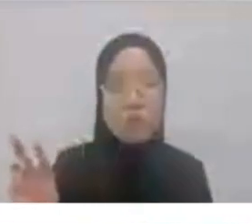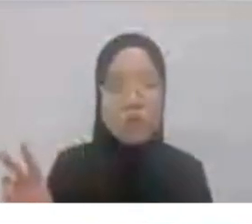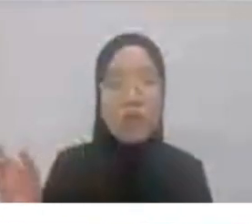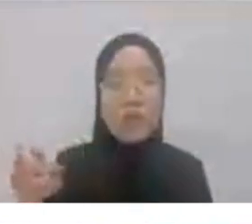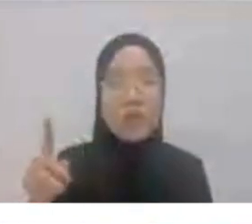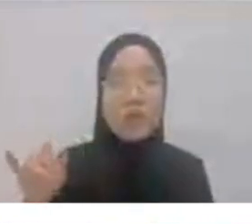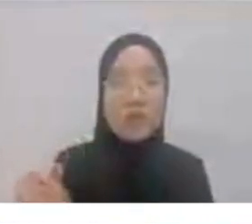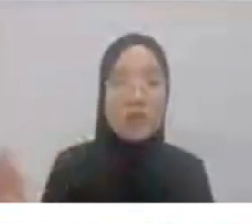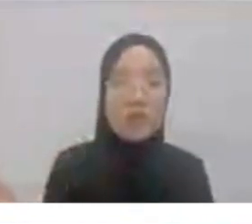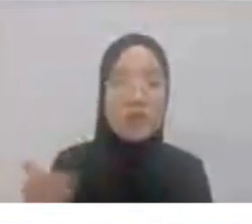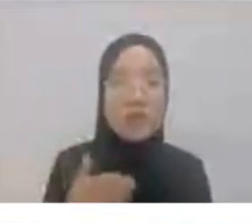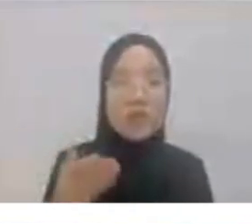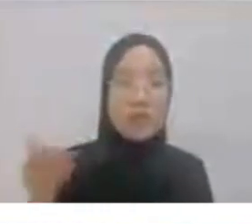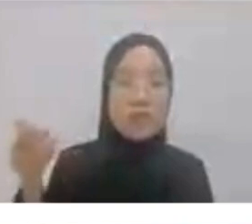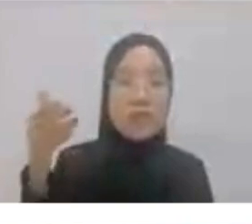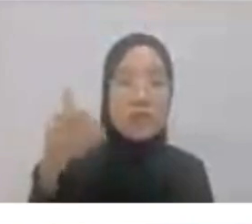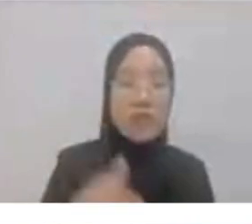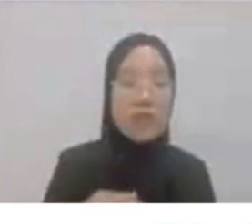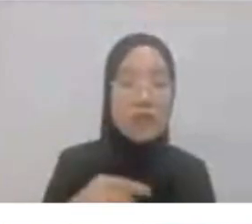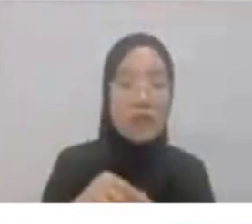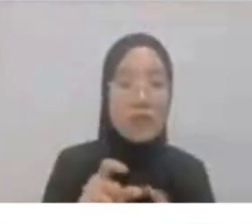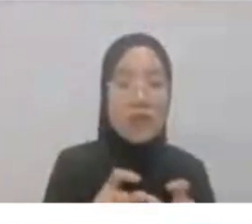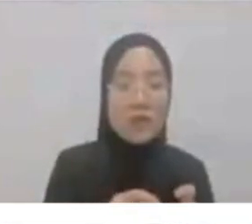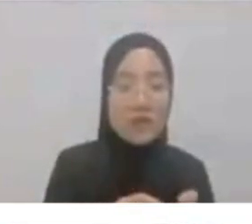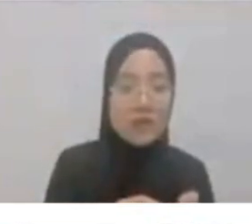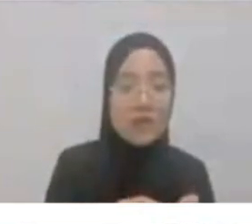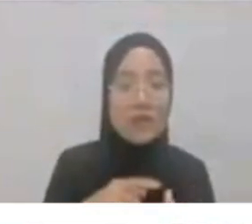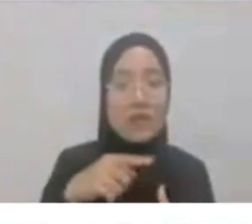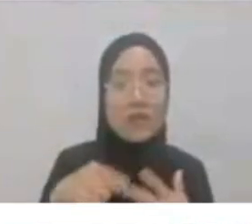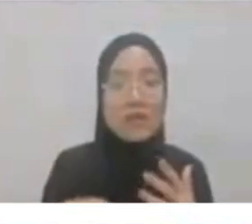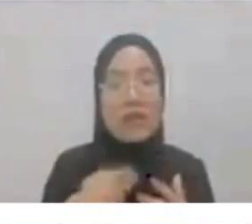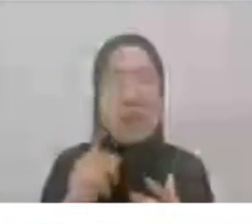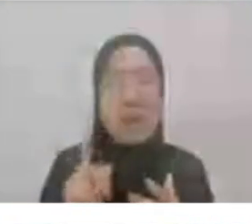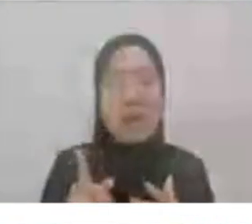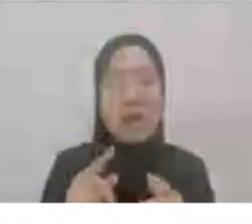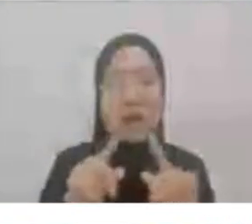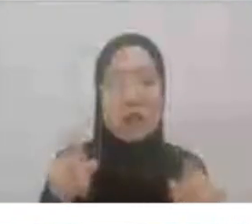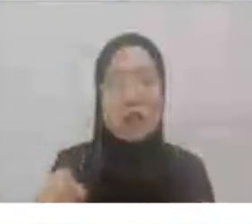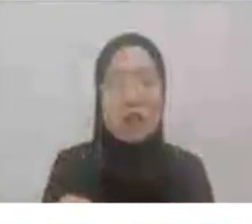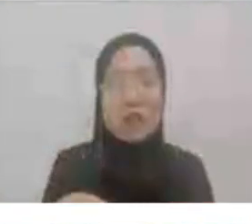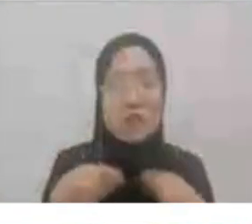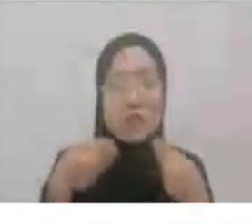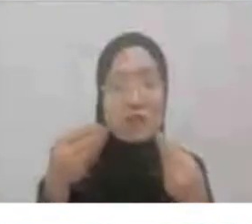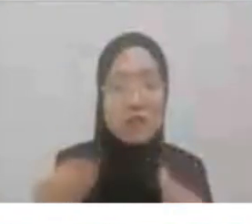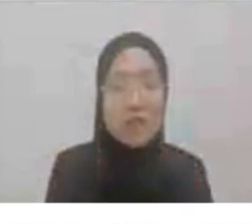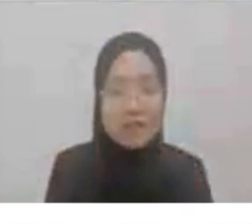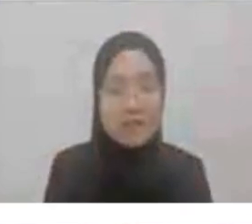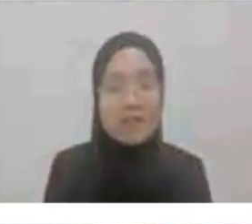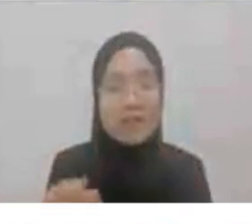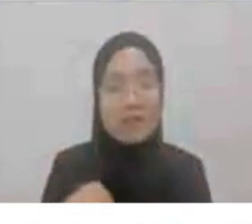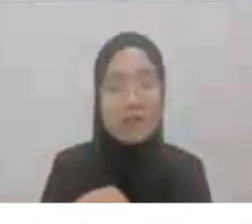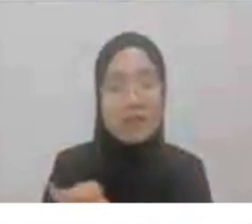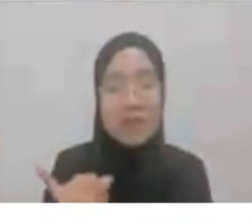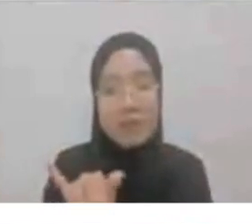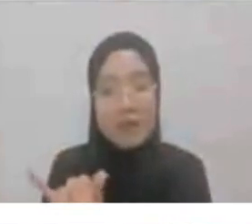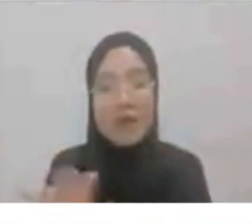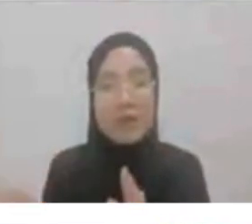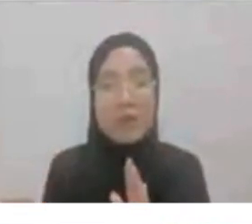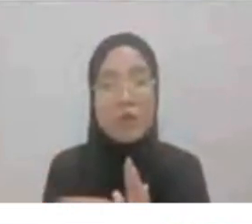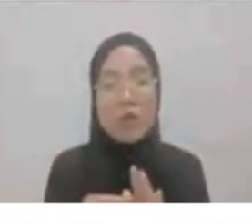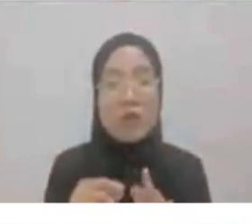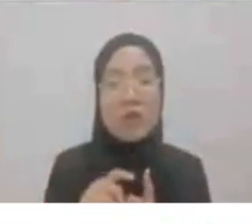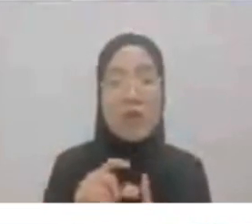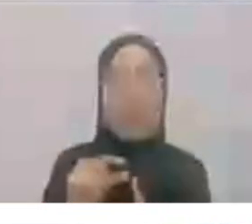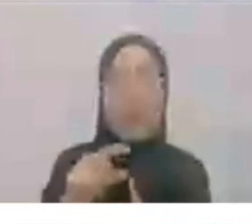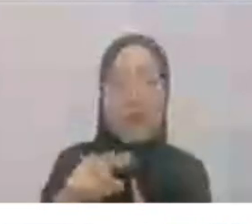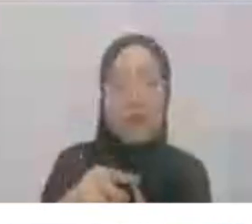ST bijjianti suprato dan Heni Jayanti diberikan lima surat suara yang sama dengan pemilihan terdaftar dalam DPT yaitu Surat Suara untuk pemilihan